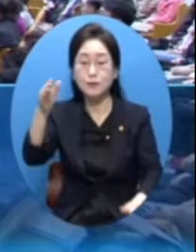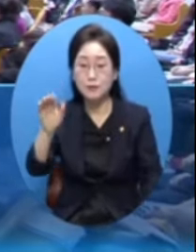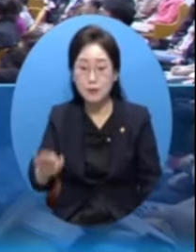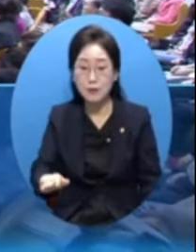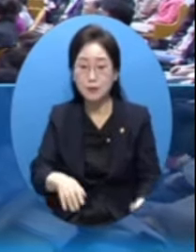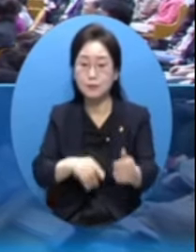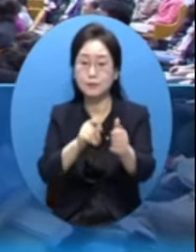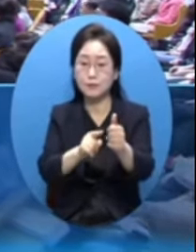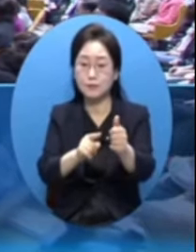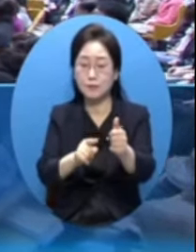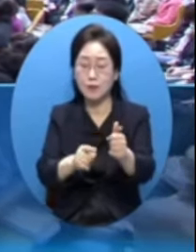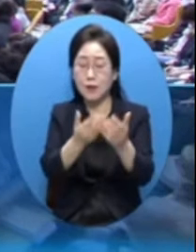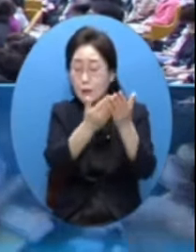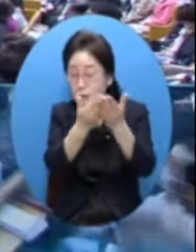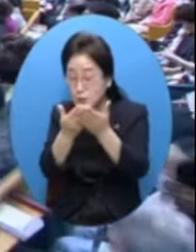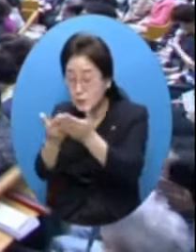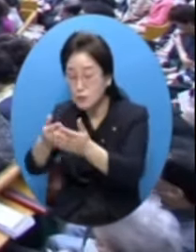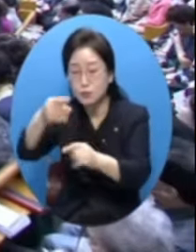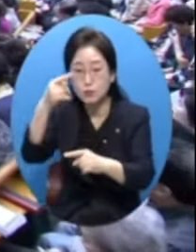그가 동양하며 살다가